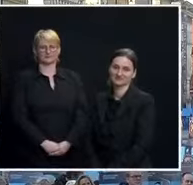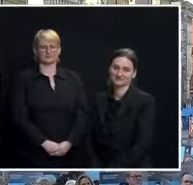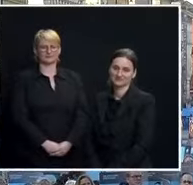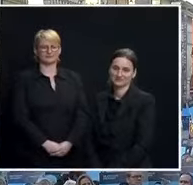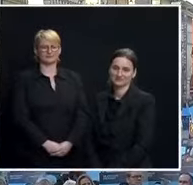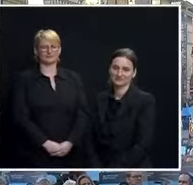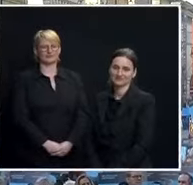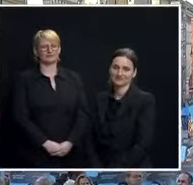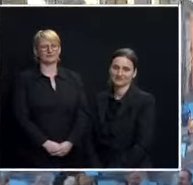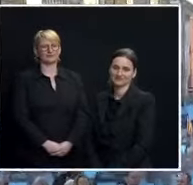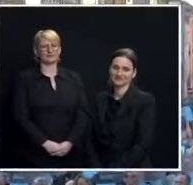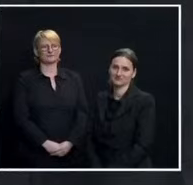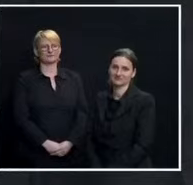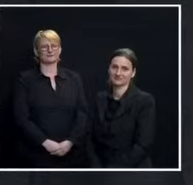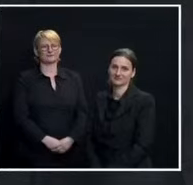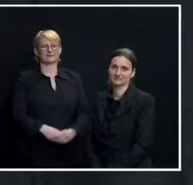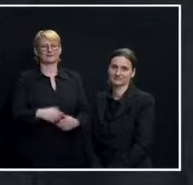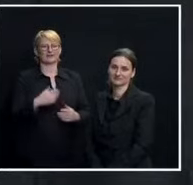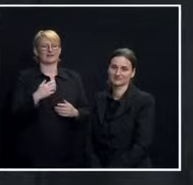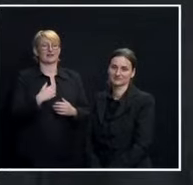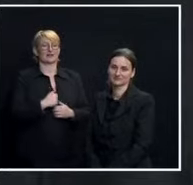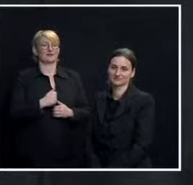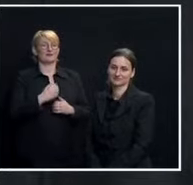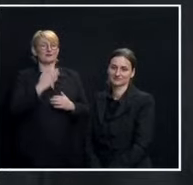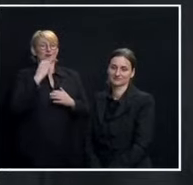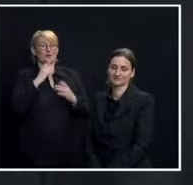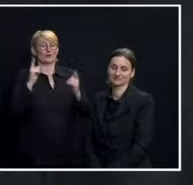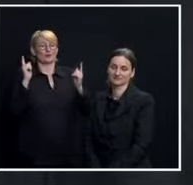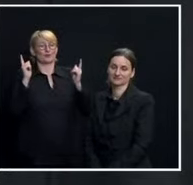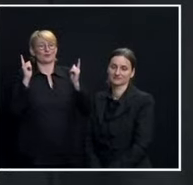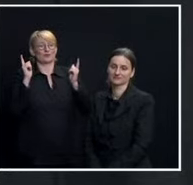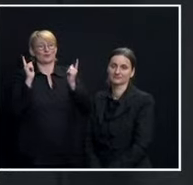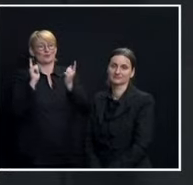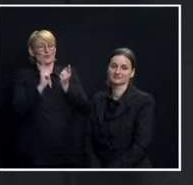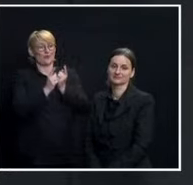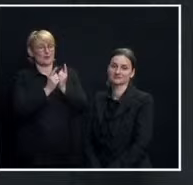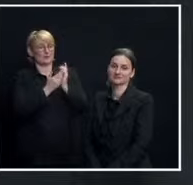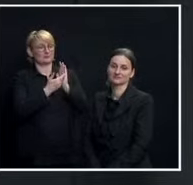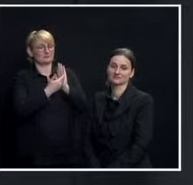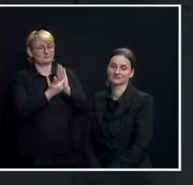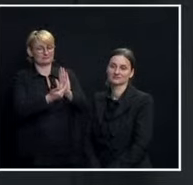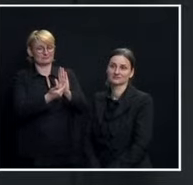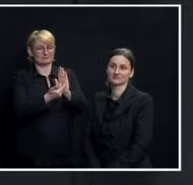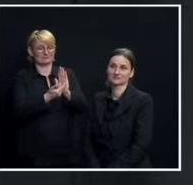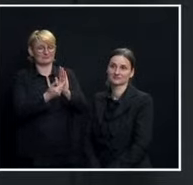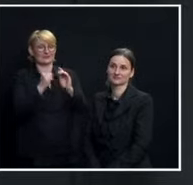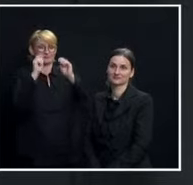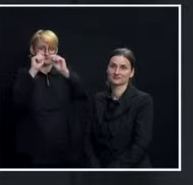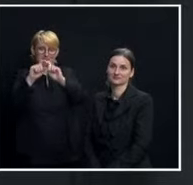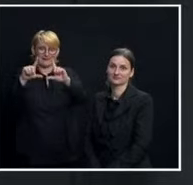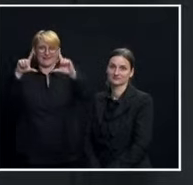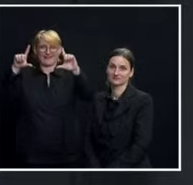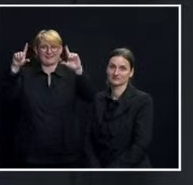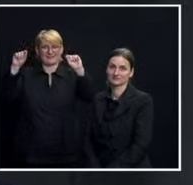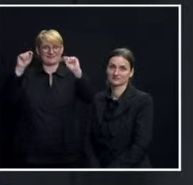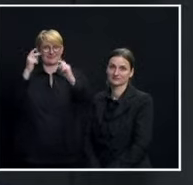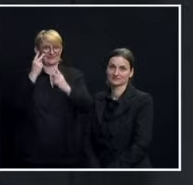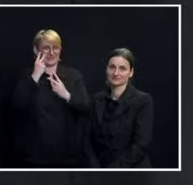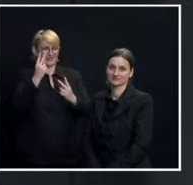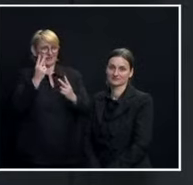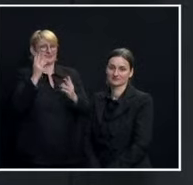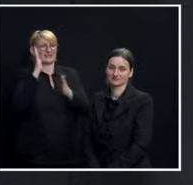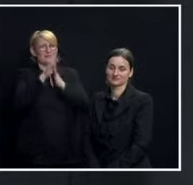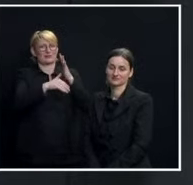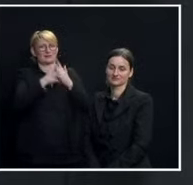Ich möchte Ihnen noch kurz die Kolleginnen vorstellen, die Sie oben am Monitor in dem kleinen Bildschirm sehen. Das sind